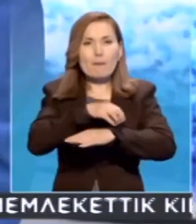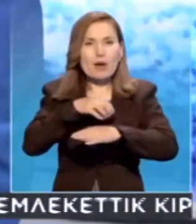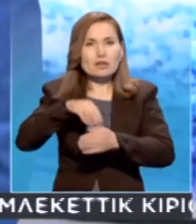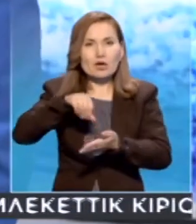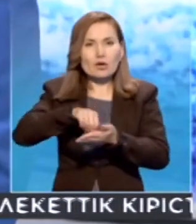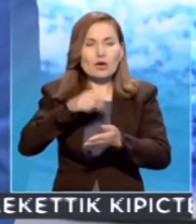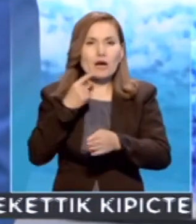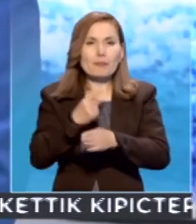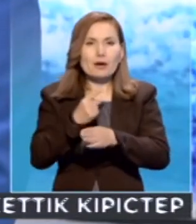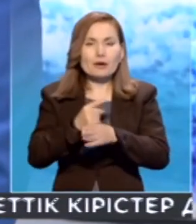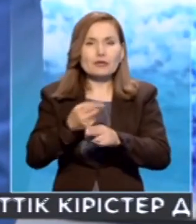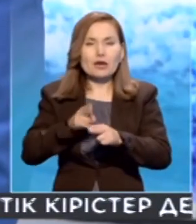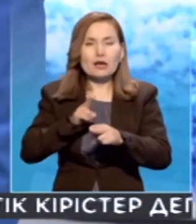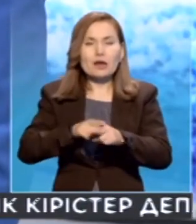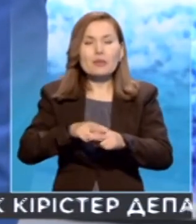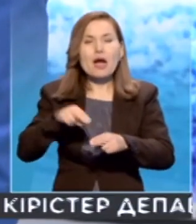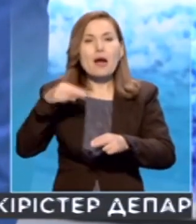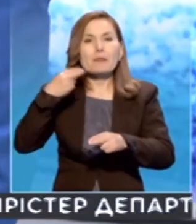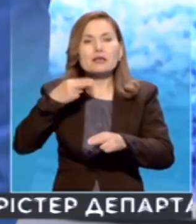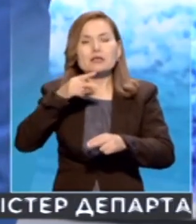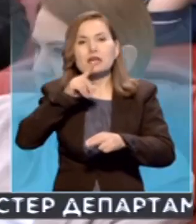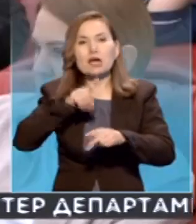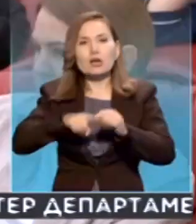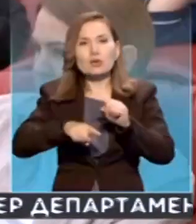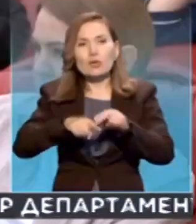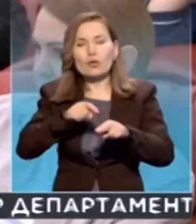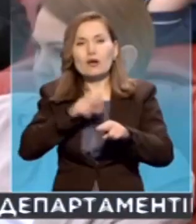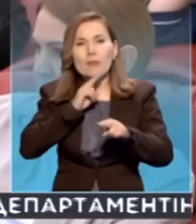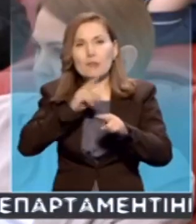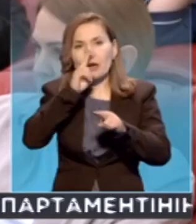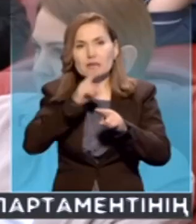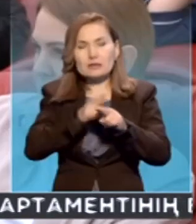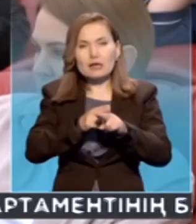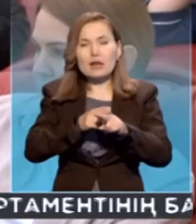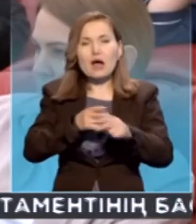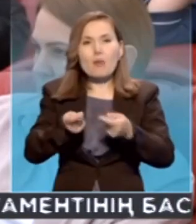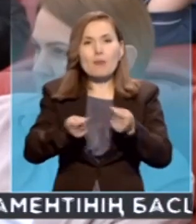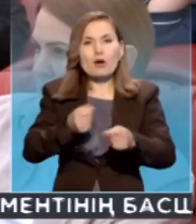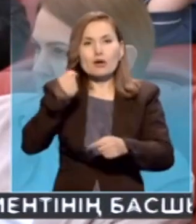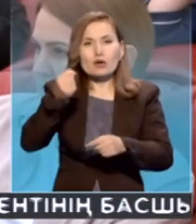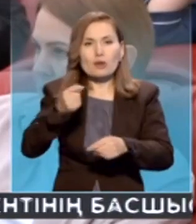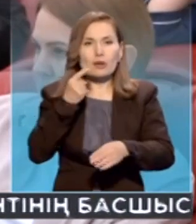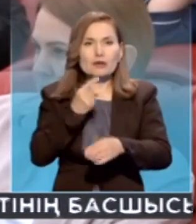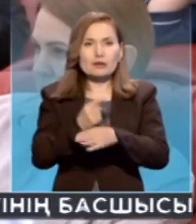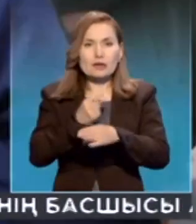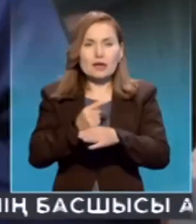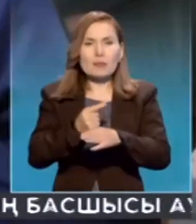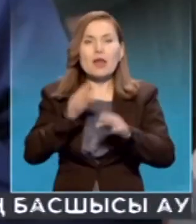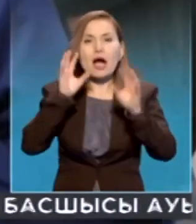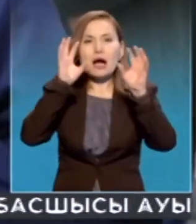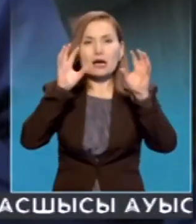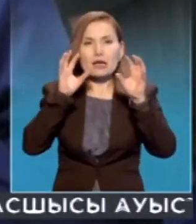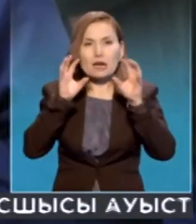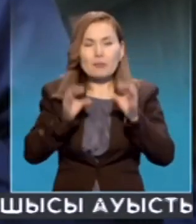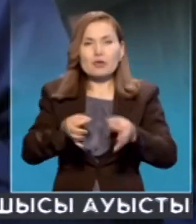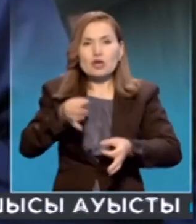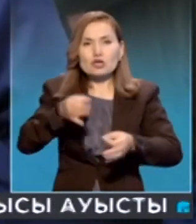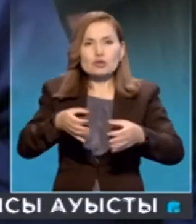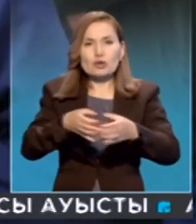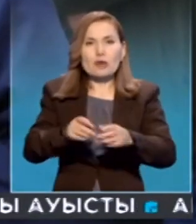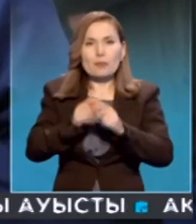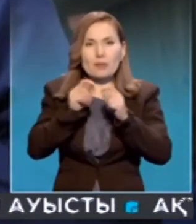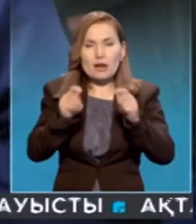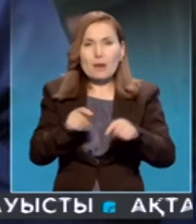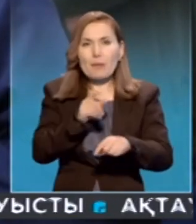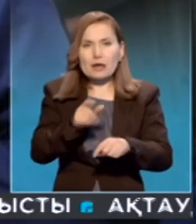жақын туыстары жоғары саяси лауазымдарда квазимемлекеттік секторда басшылық қызметте бола алмайды. Конституциялық сот пайда болады, оған